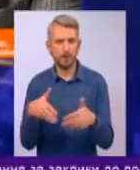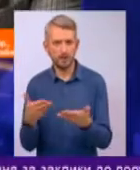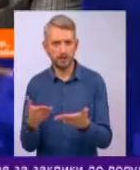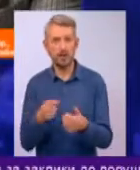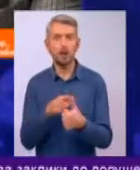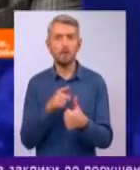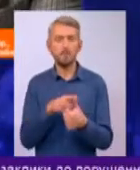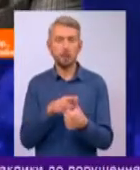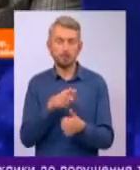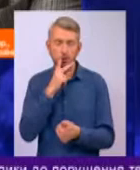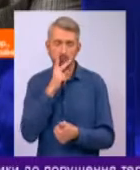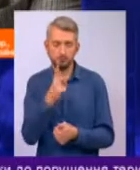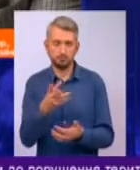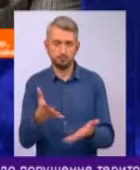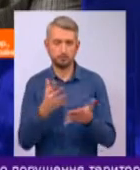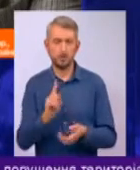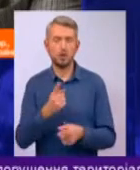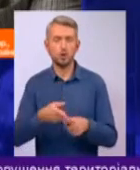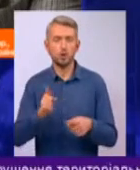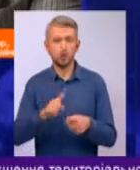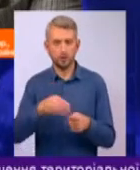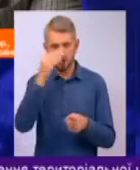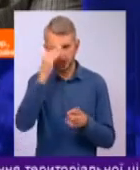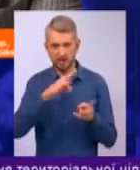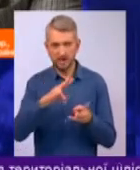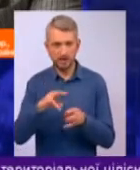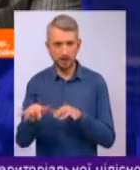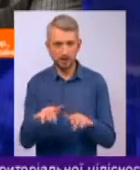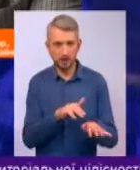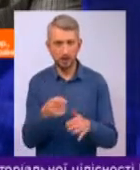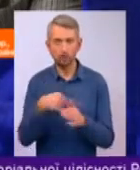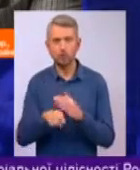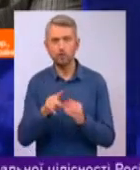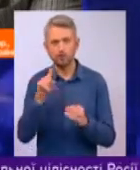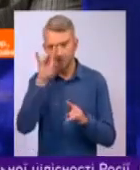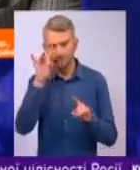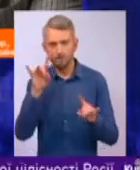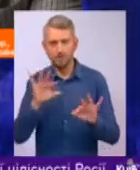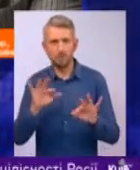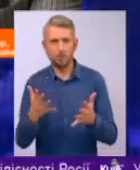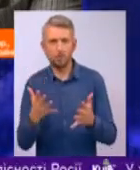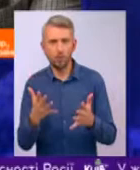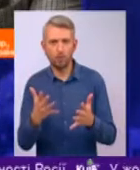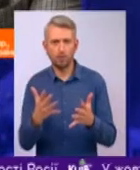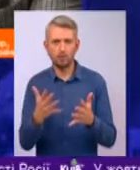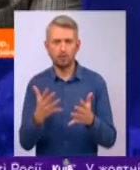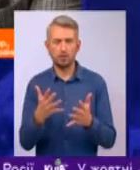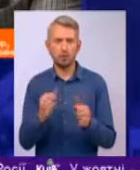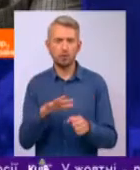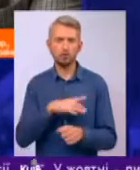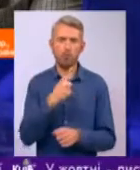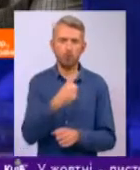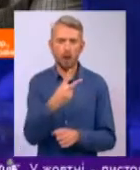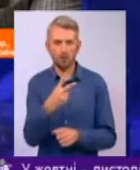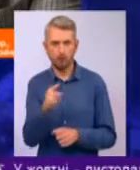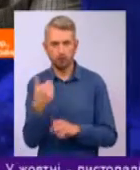безумовно проглядається, що це диверсійна діяльність, тому що випадковості може одна бути, дві, а тут